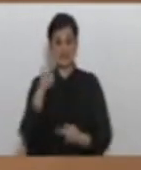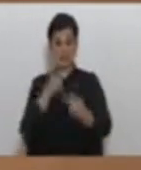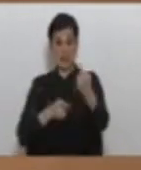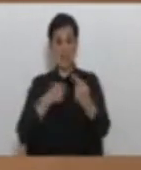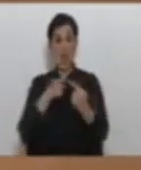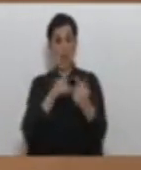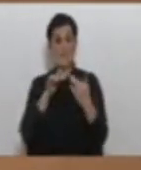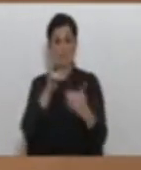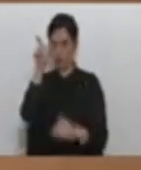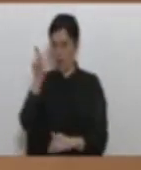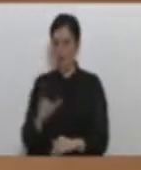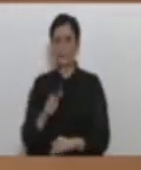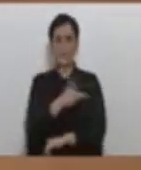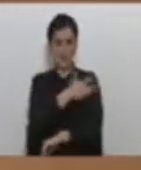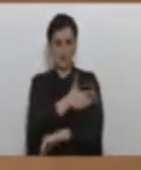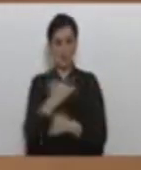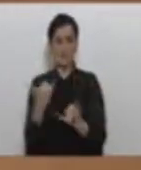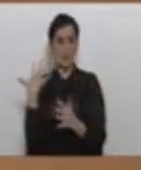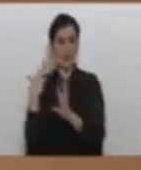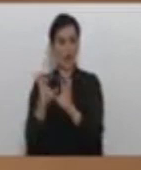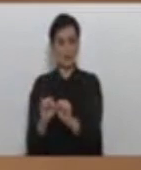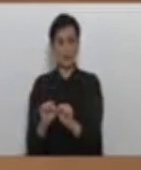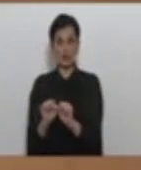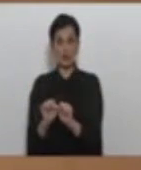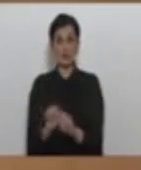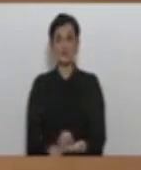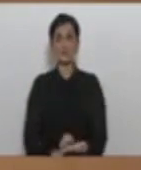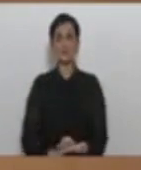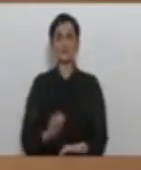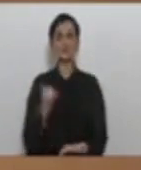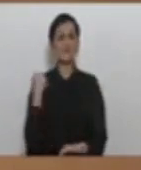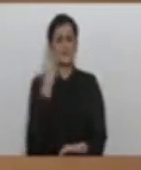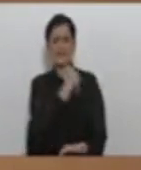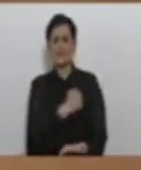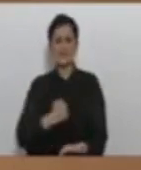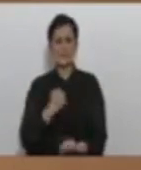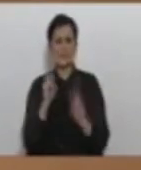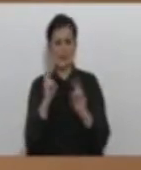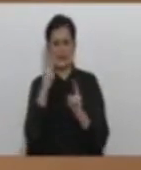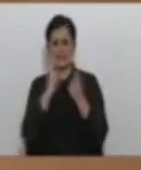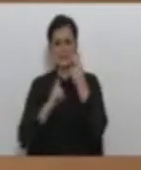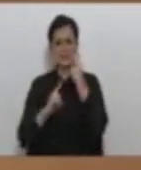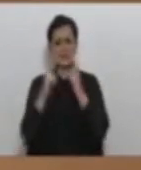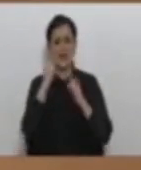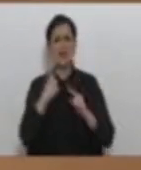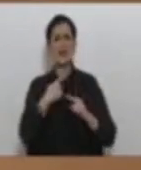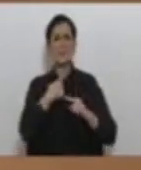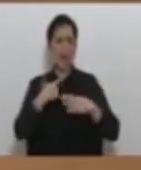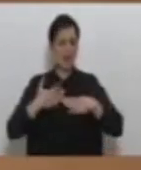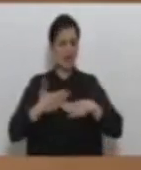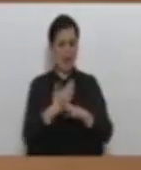ადამიანები იმსახურებენ მხარდაჭერას. სიბრაზის ცრემლებით ხმა გაბზარული და